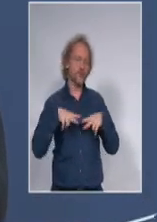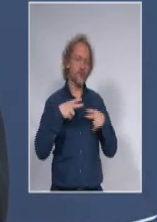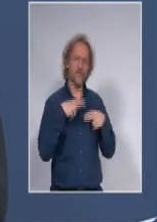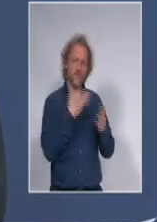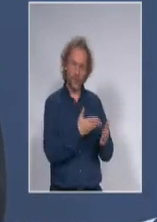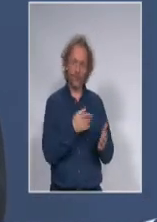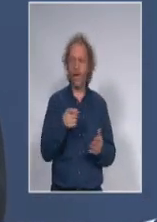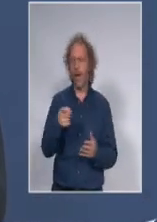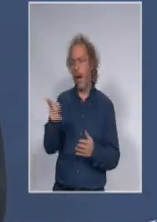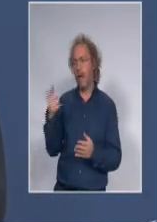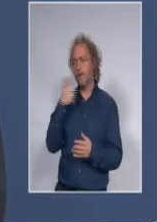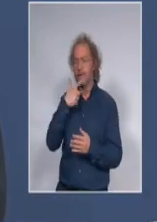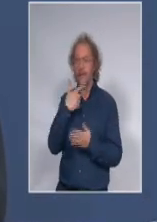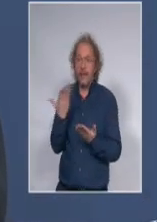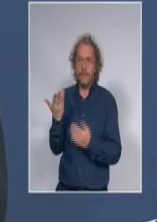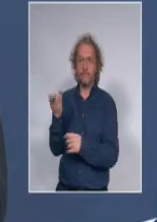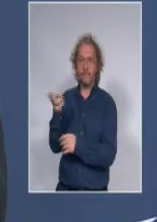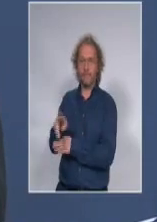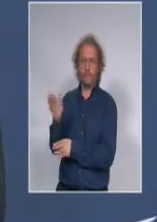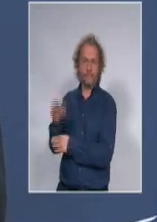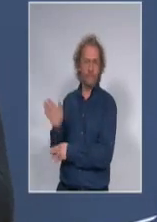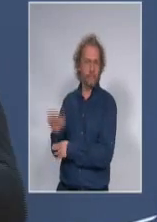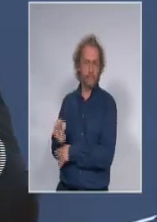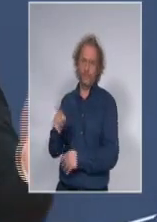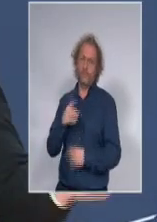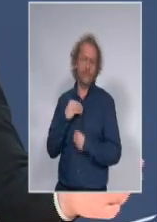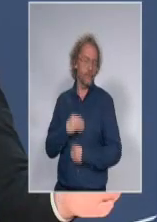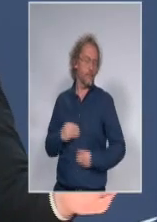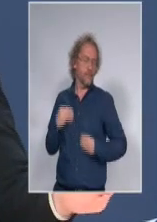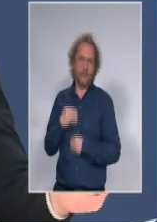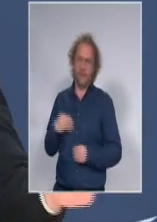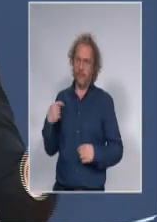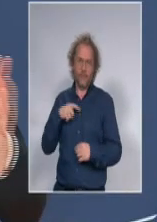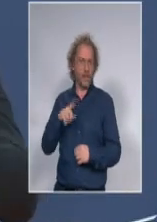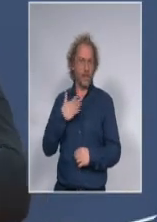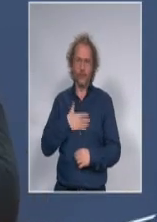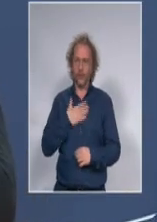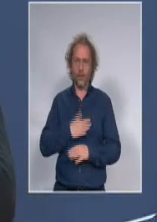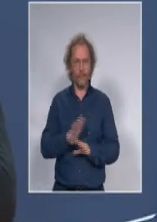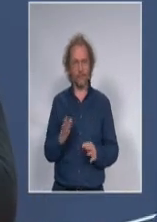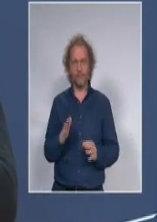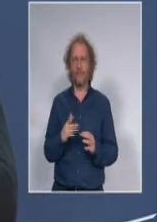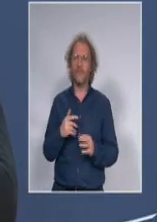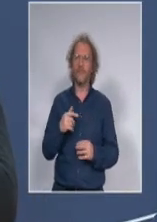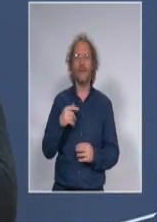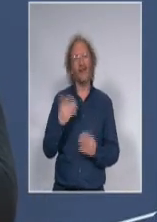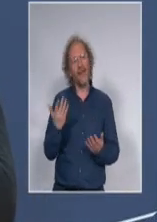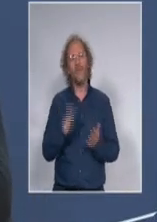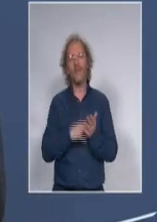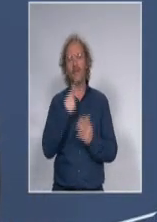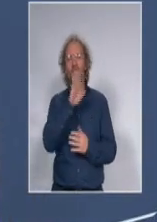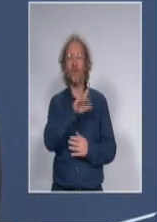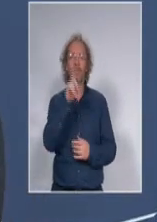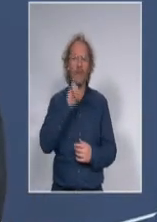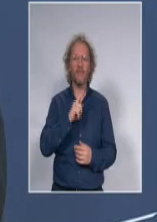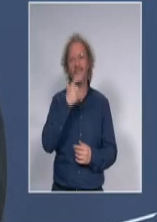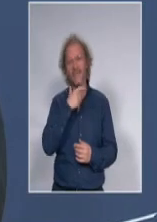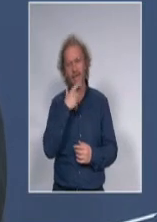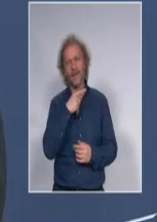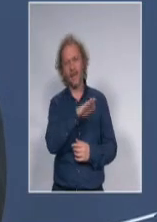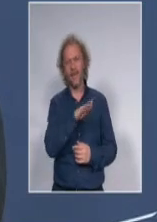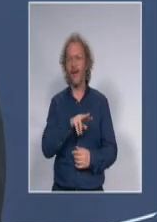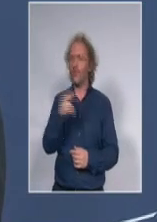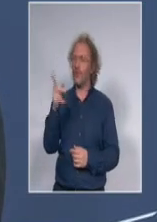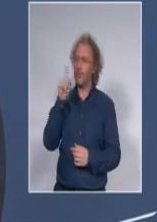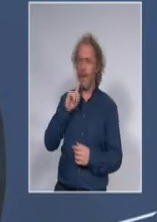to je onda užasno da kažete nekome, evo, tvoju majku ćemo da isključimo, a nečiju drugu majku nećemo da isključimo,